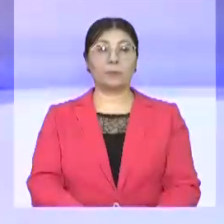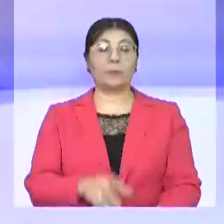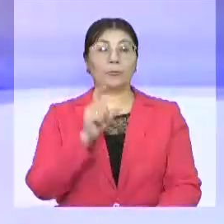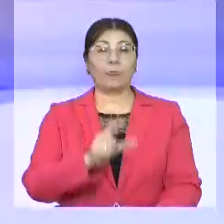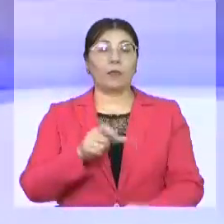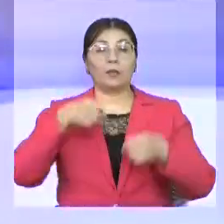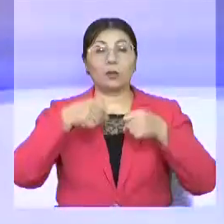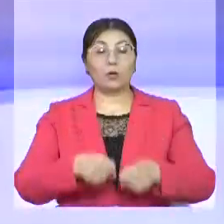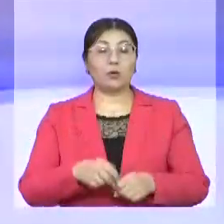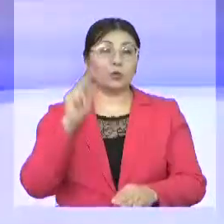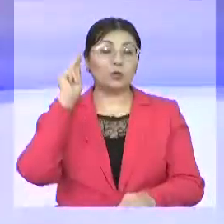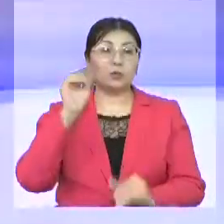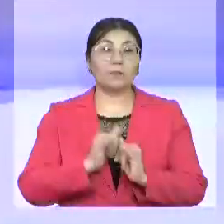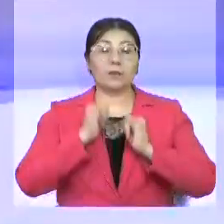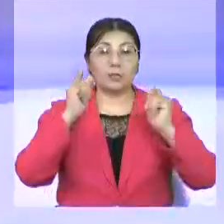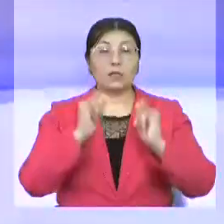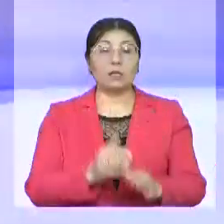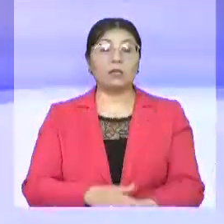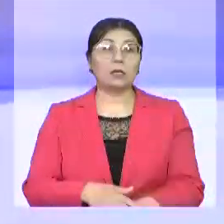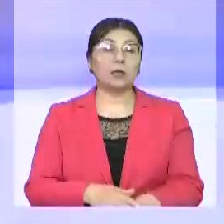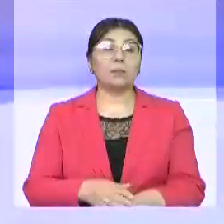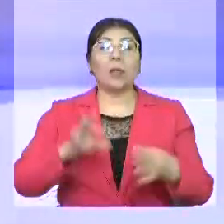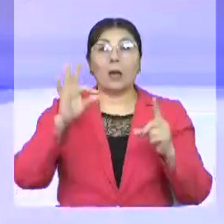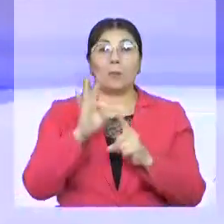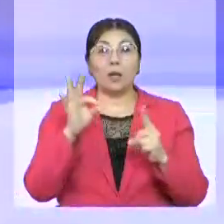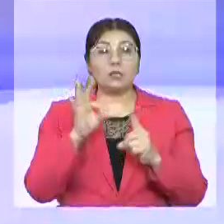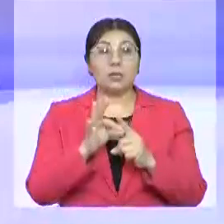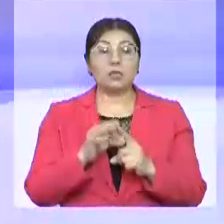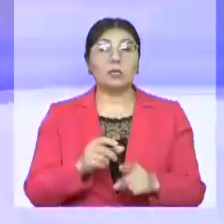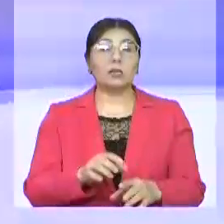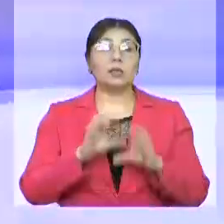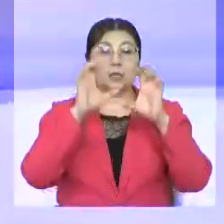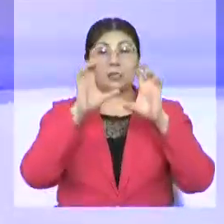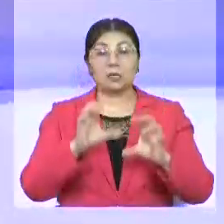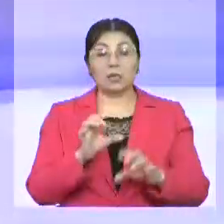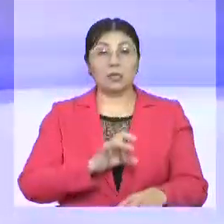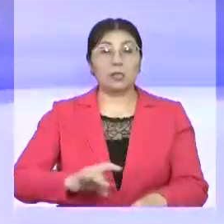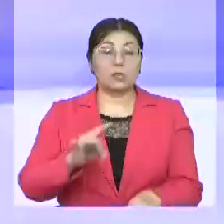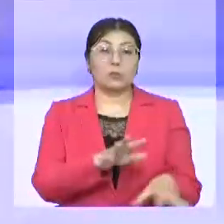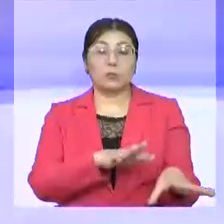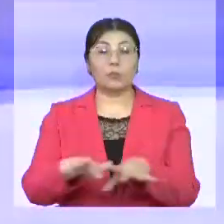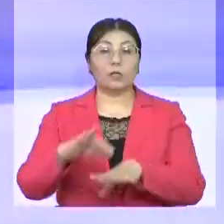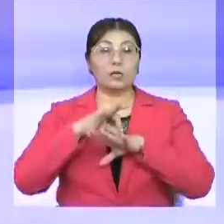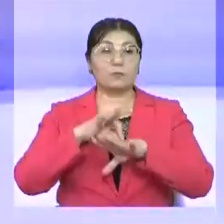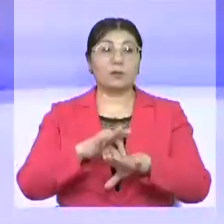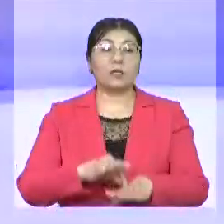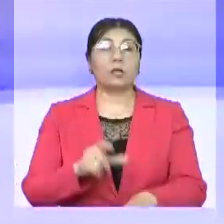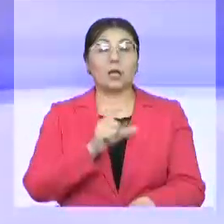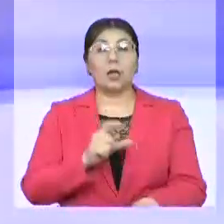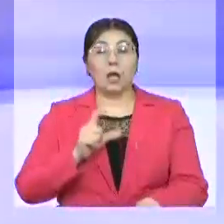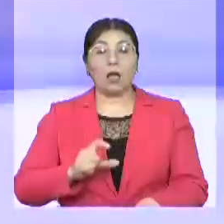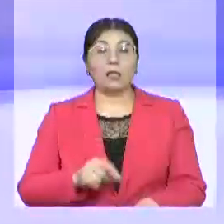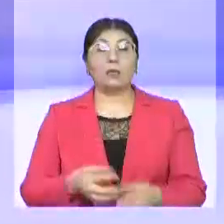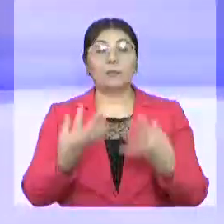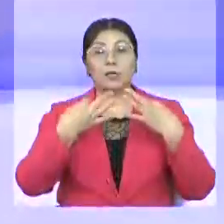халықтың құқықтық сауаттылығын арттырып, әлеуметтік шиеленісті жою мақсатында халық заңгері республикалық акциясы өтті. Онда өңір тұрғындары